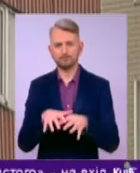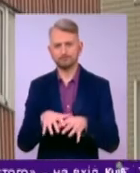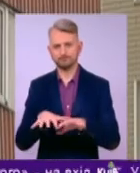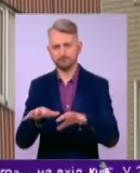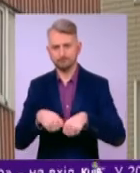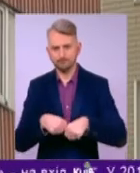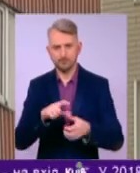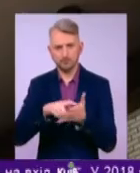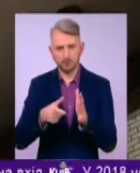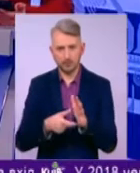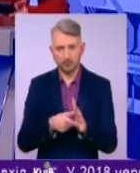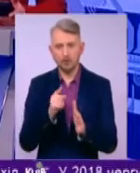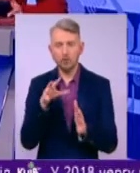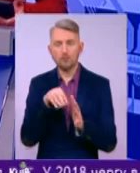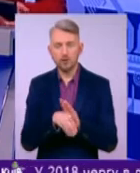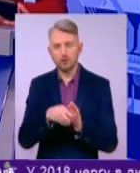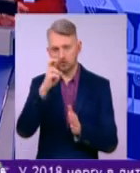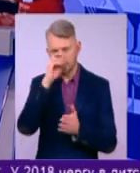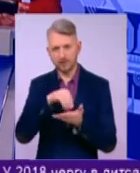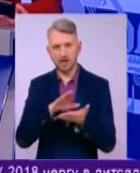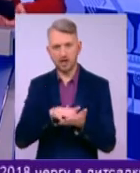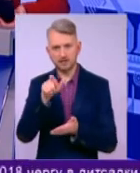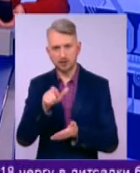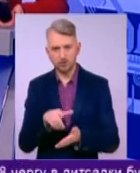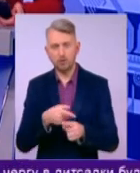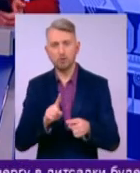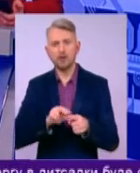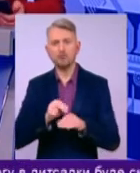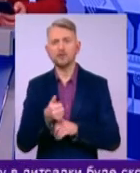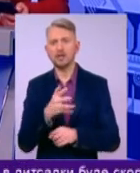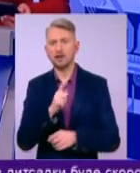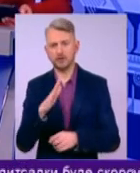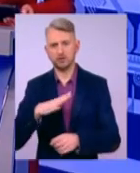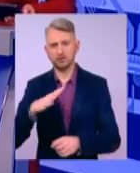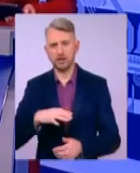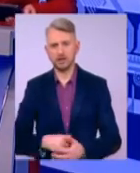До групи входила державний реєстратор. Про це за кілька хвилин дочекайтеся.